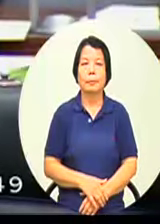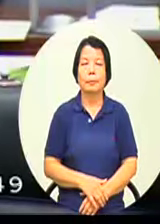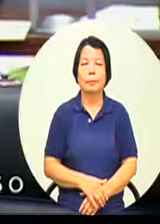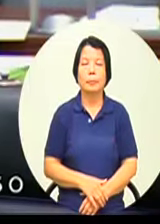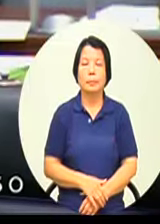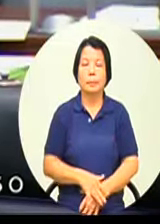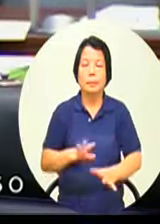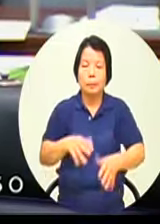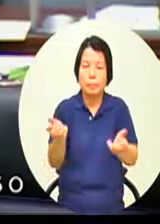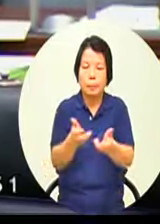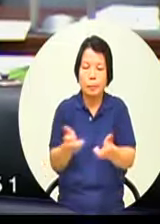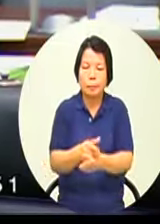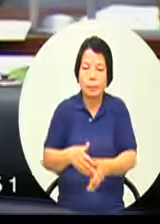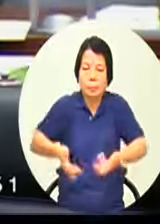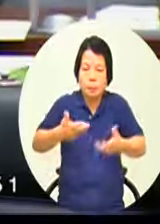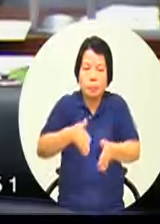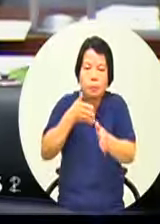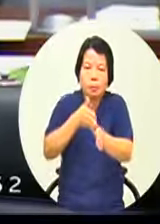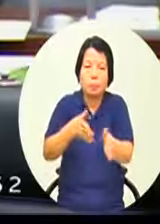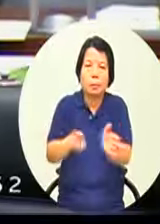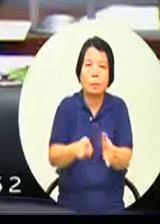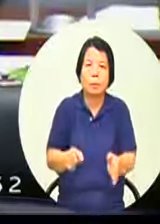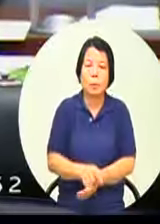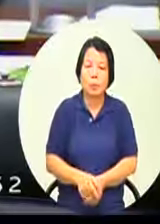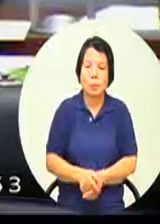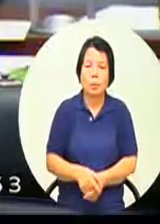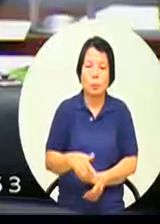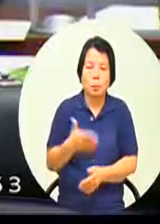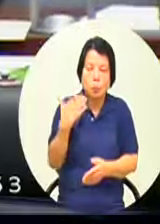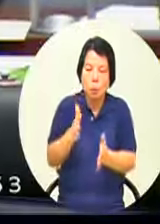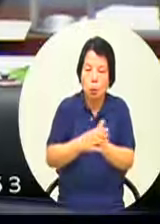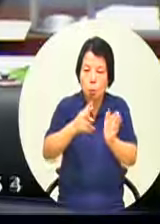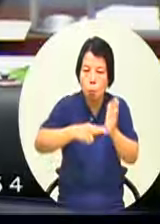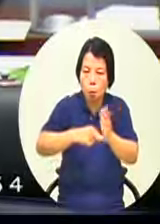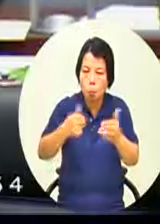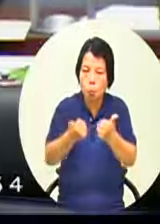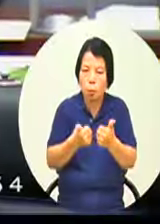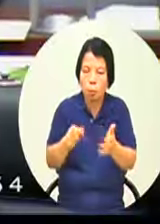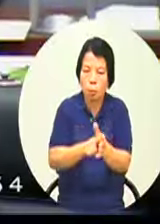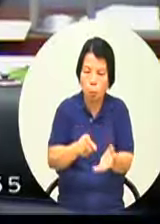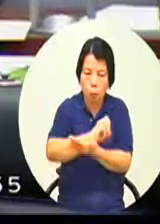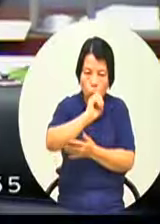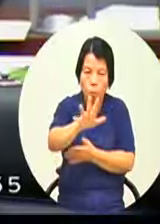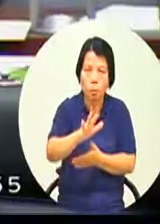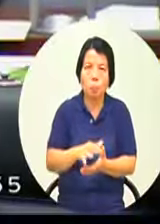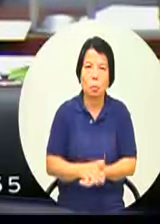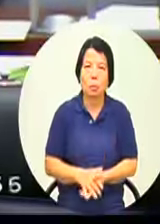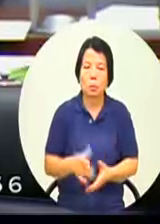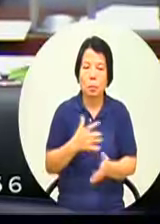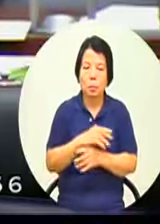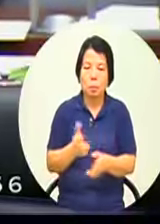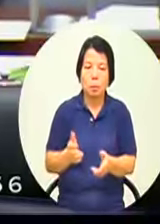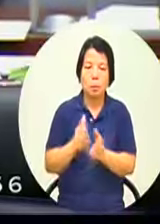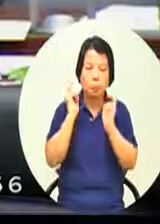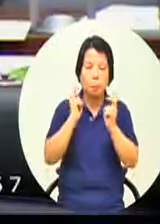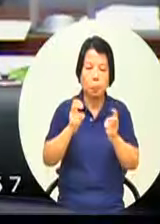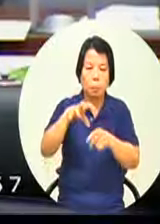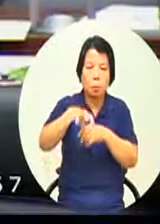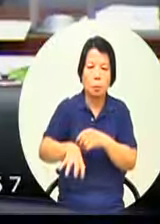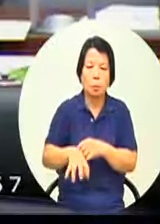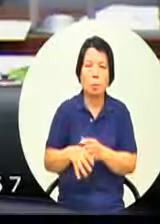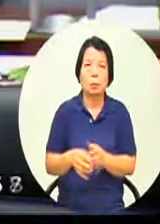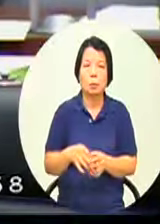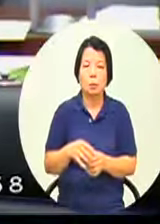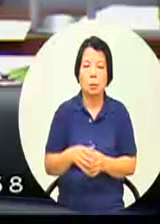建设这个轻轨的时候，我曾经在说明会的时候，我也告诉我们的捷运局，能够让